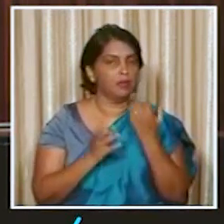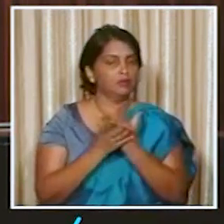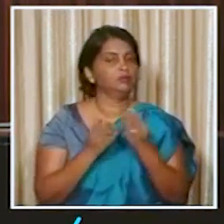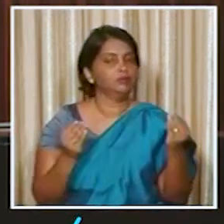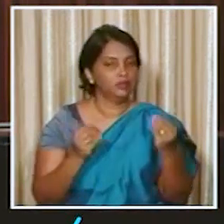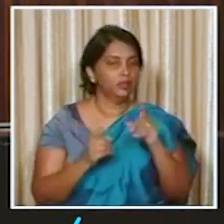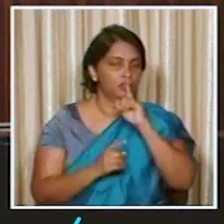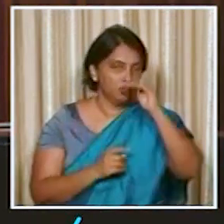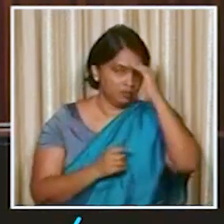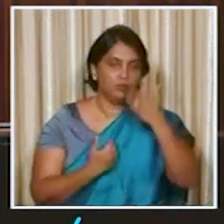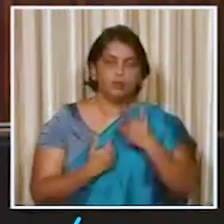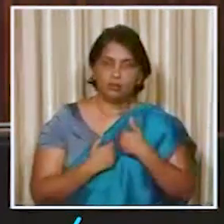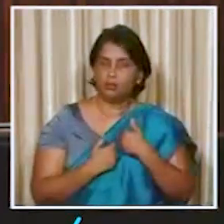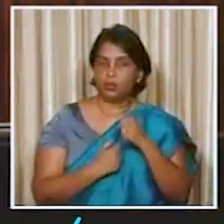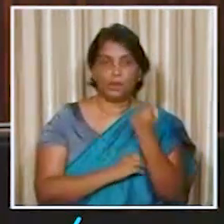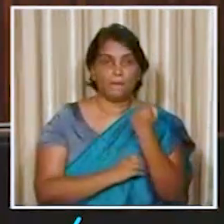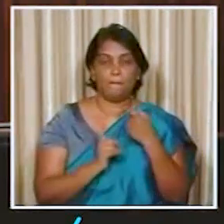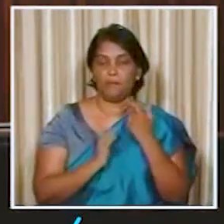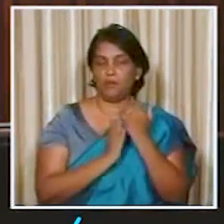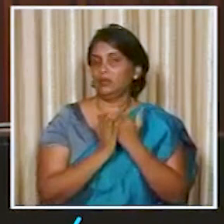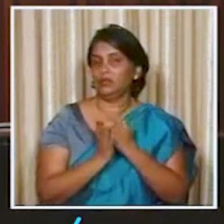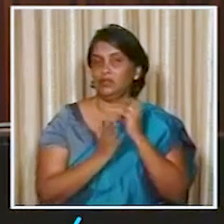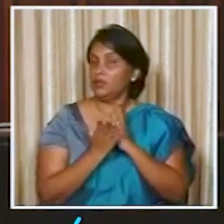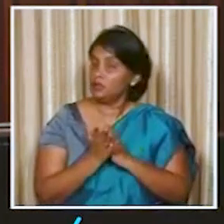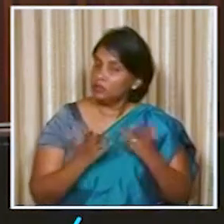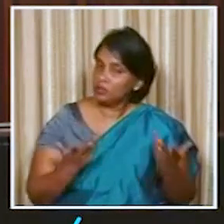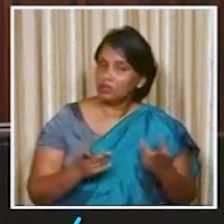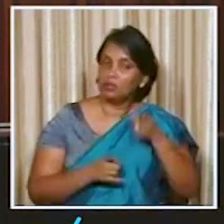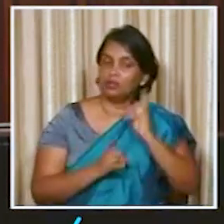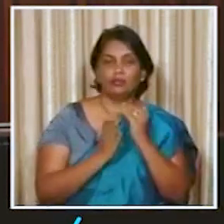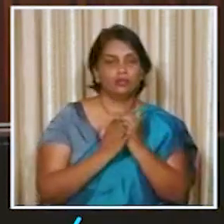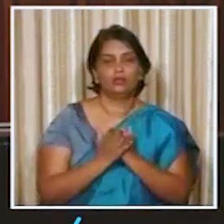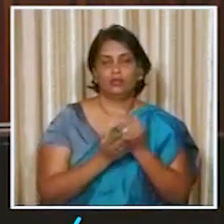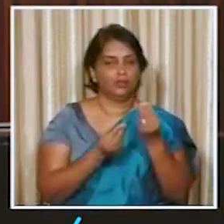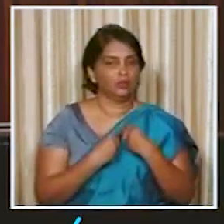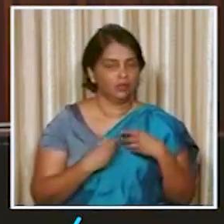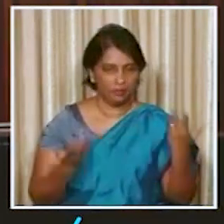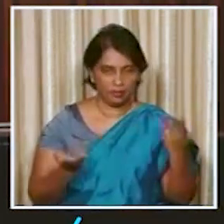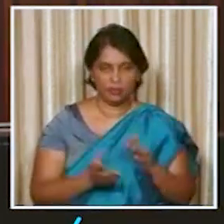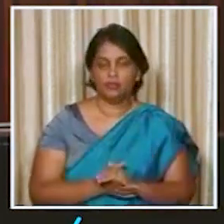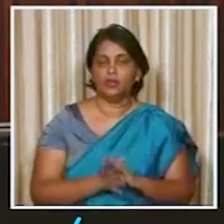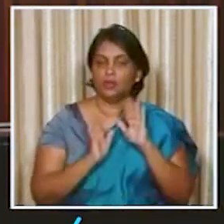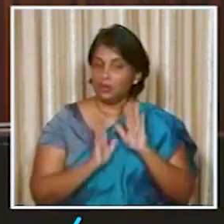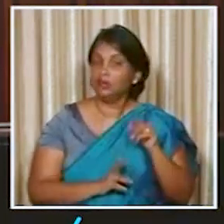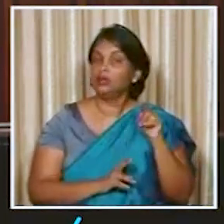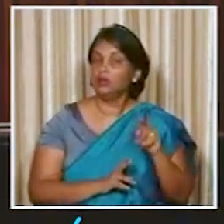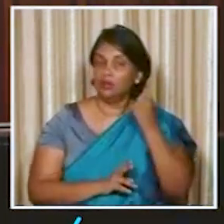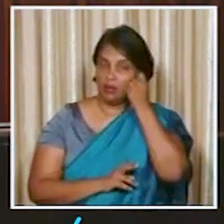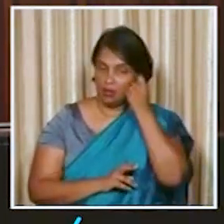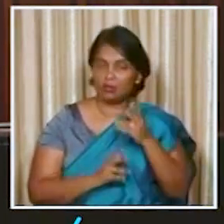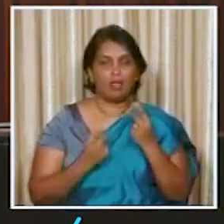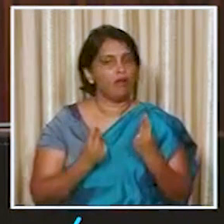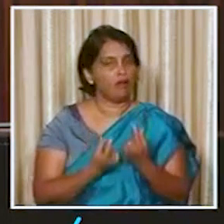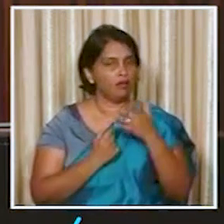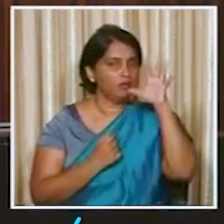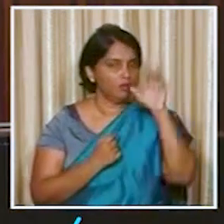කිරීමට කතානායකවරයා ලෙස මාහට කිසිදු ප්‍රතිපාදනයක් ව්‍යවස්ථාවෙන් හෝ ස්ථාවර නියෝගවලින් ලබා දී නොමැත. එසේම එම යෝජනාව හදිසියේ